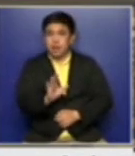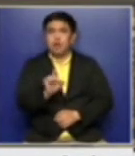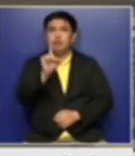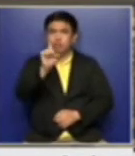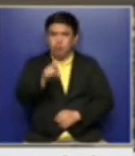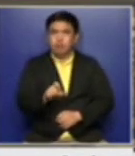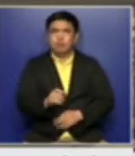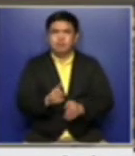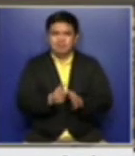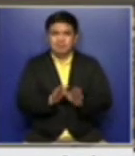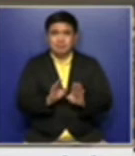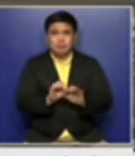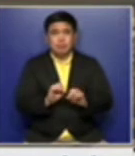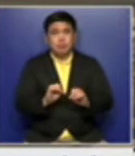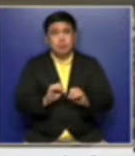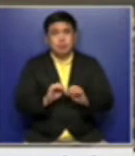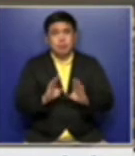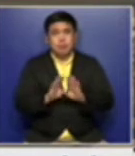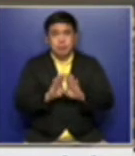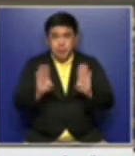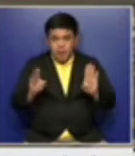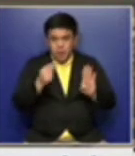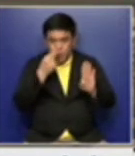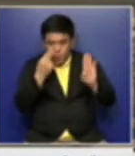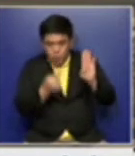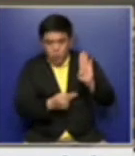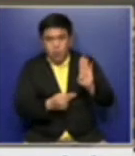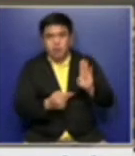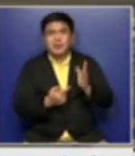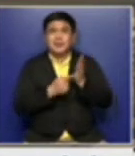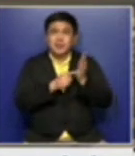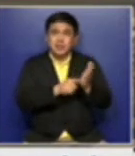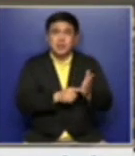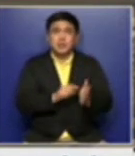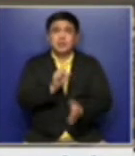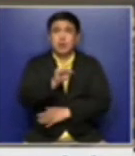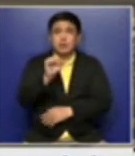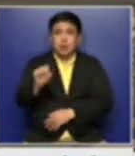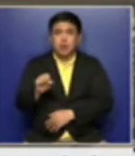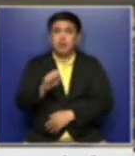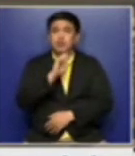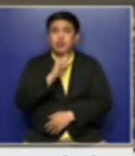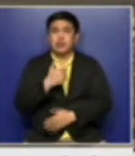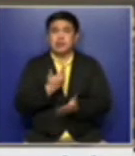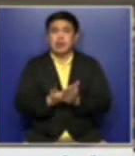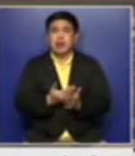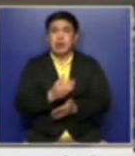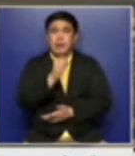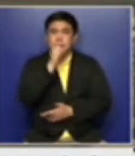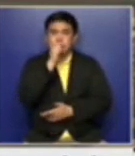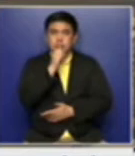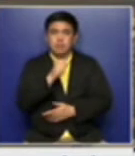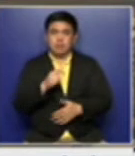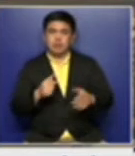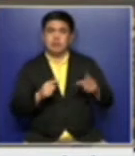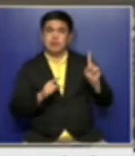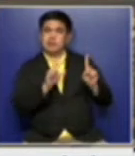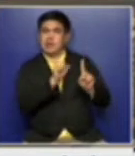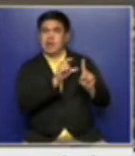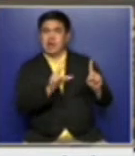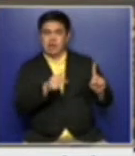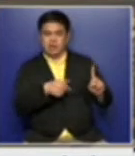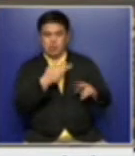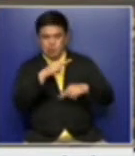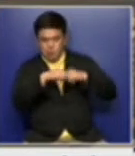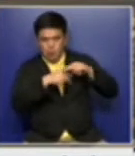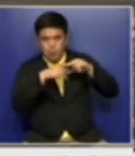างต้องมาเสนอที่สภาผู้แทนราษฎรแต่ในกรณีงบลับในวันนี้ตรวจสอบไม่ได้ค่ะเพ